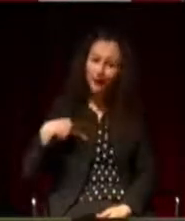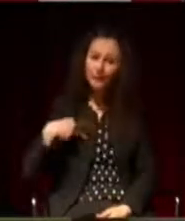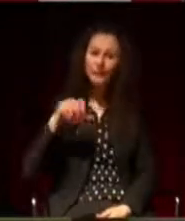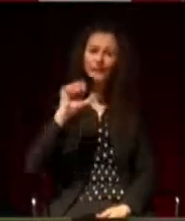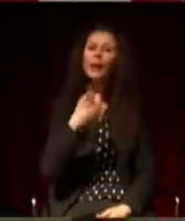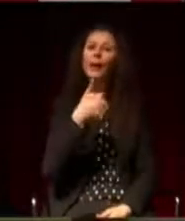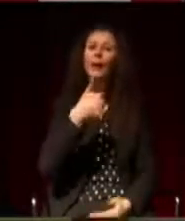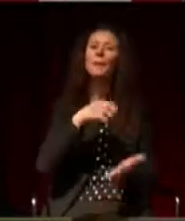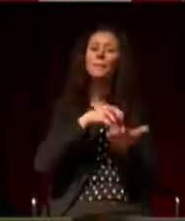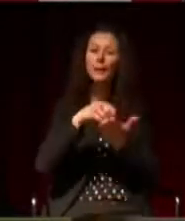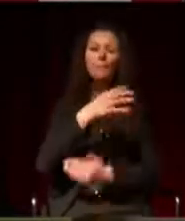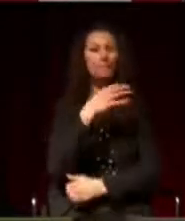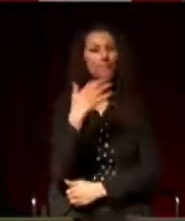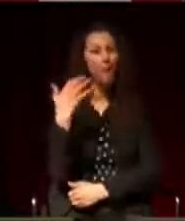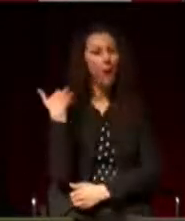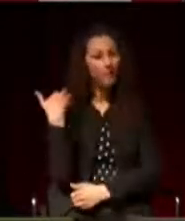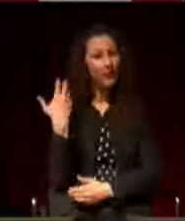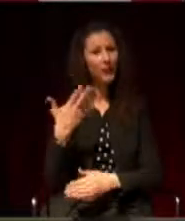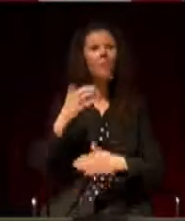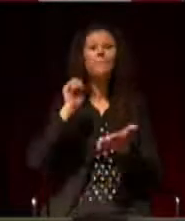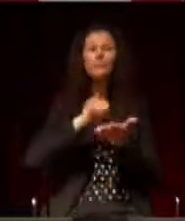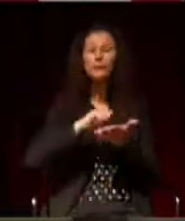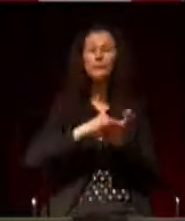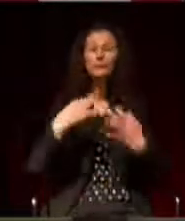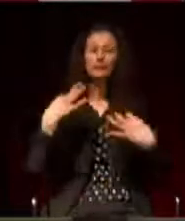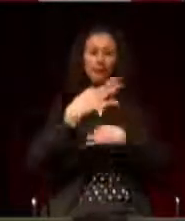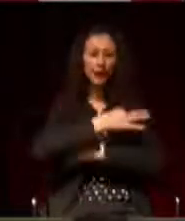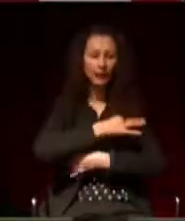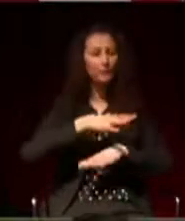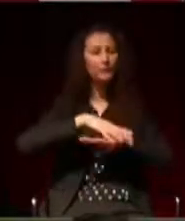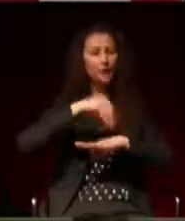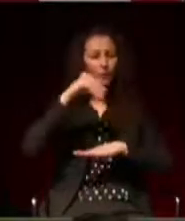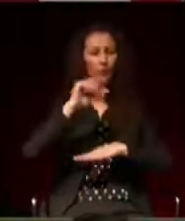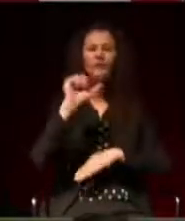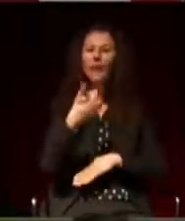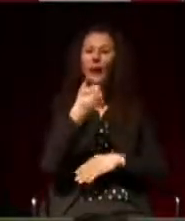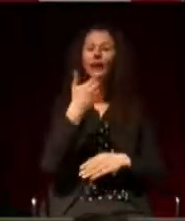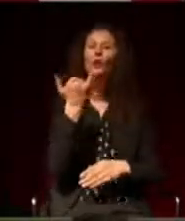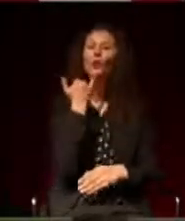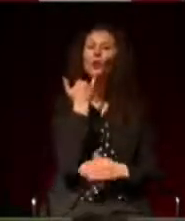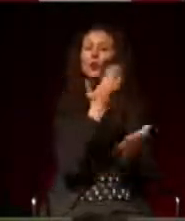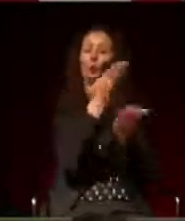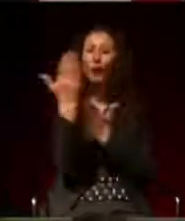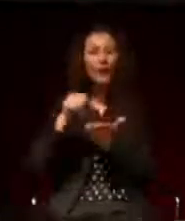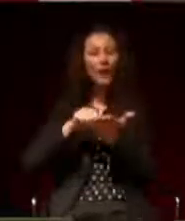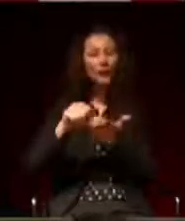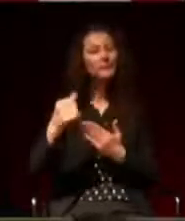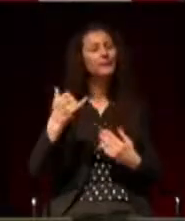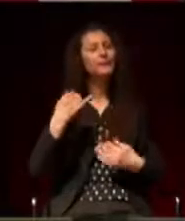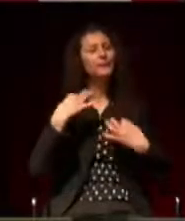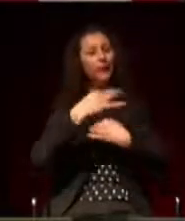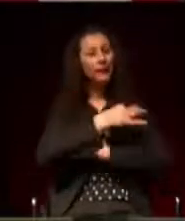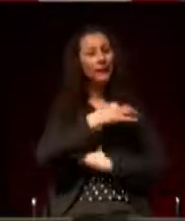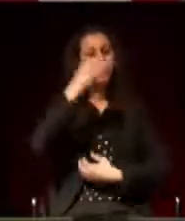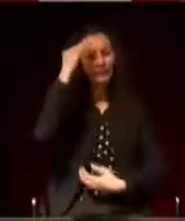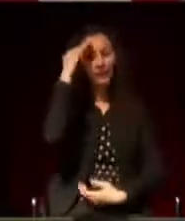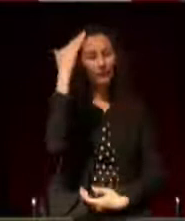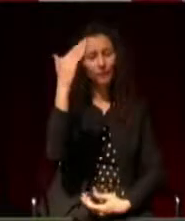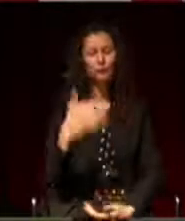belediyemizin değerli birim amirleri, basınımızın saygın temsilcileri, değerli konuklar, hepinizi saygıyla